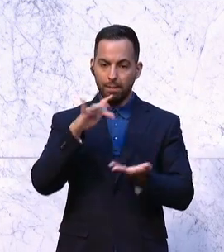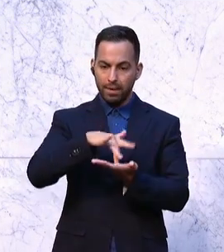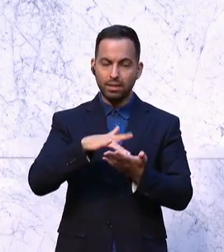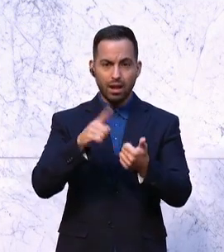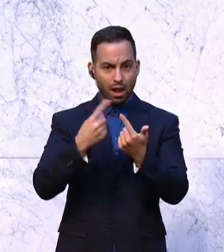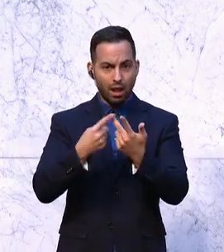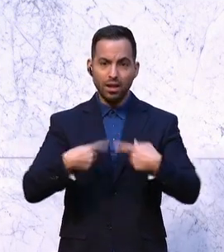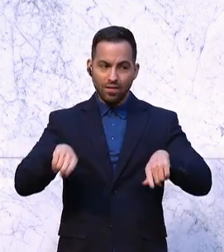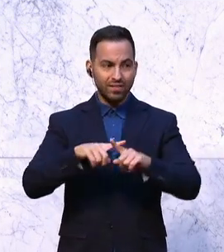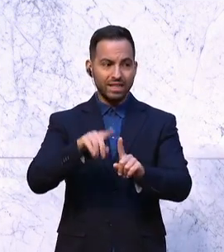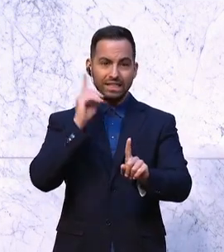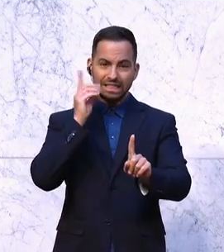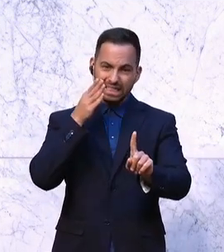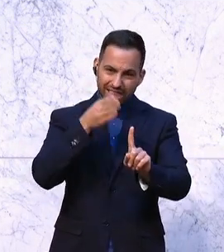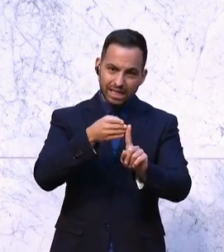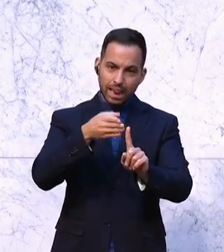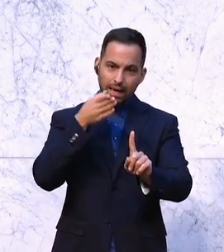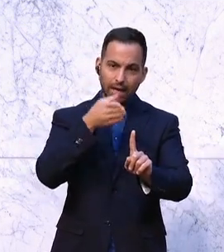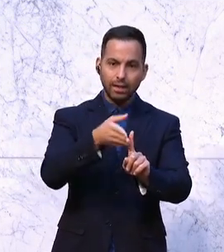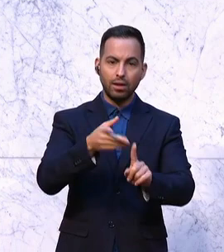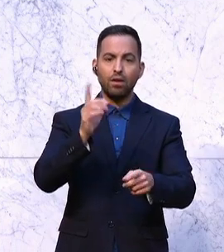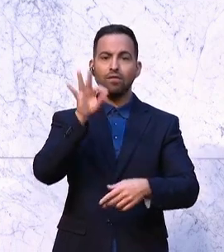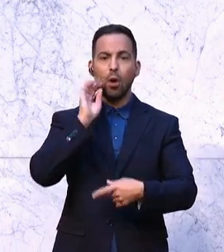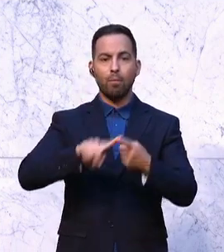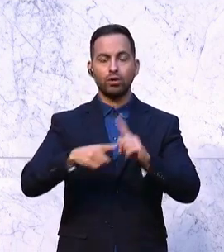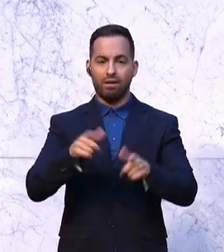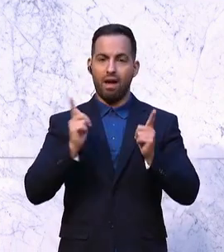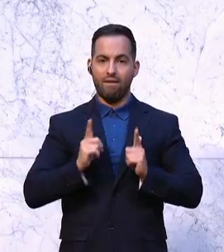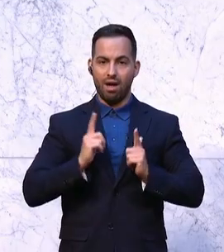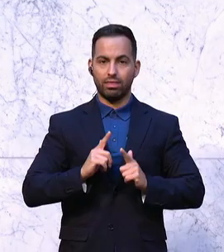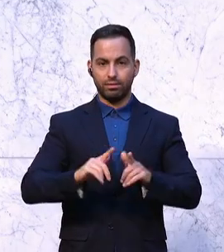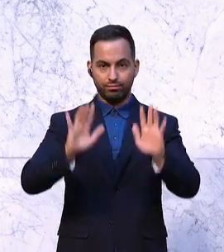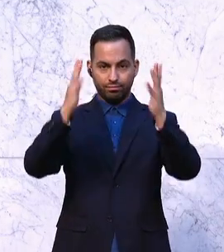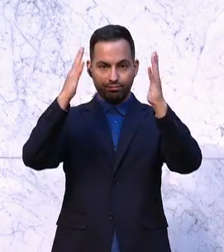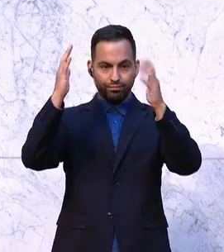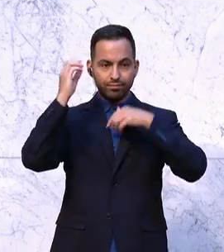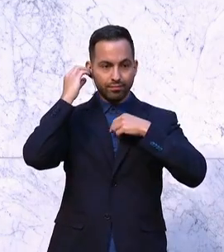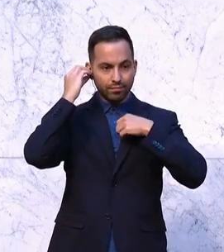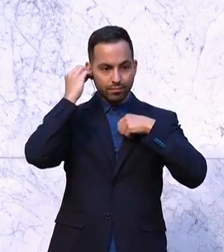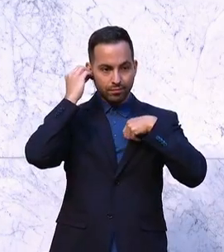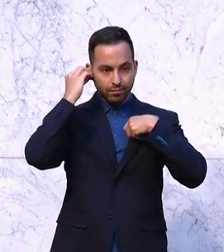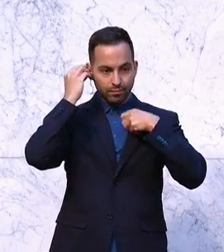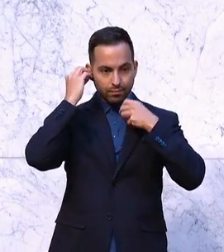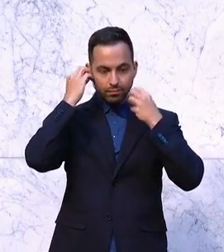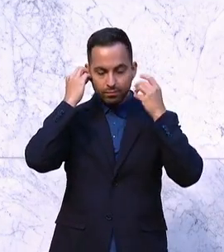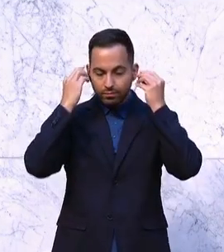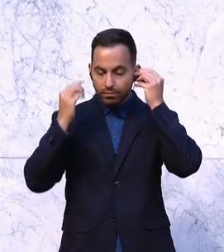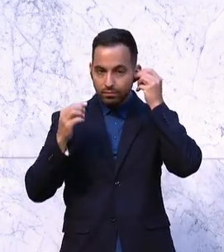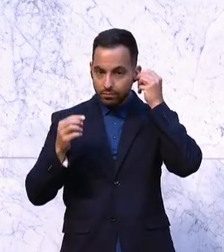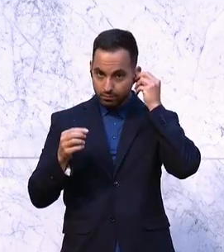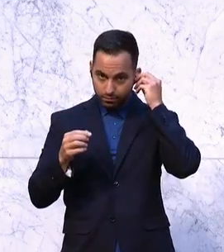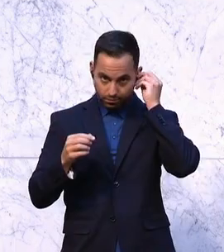wirklich zielgerichtete Frauenpolitik uns erwarten. Es gibt keine Zukunftsvisionen im Budget.